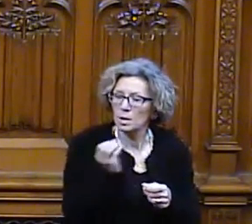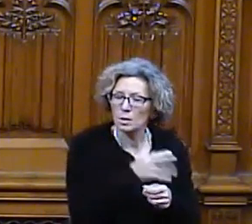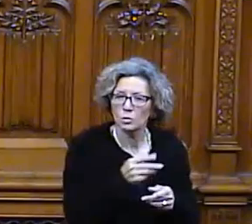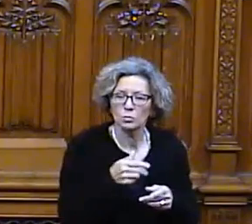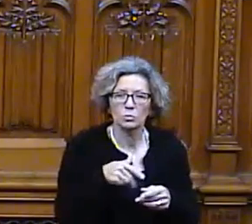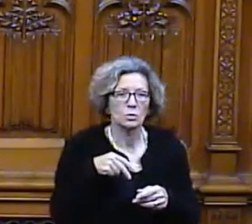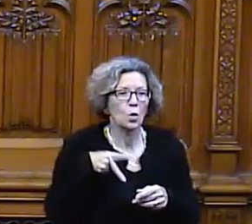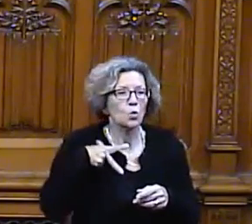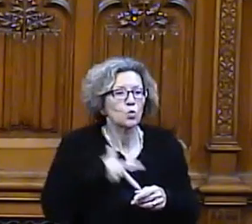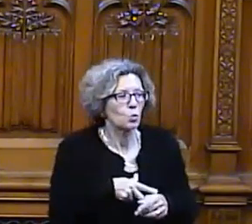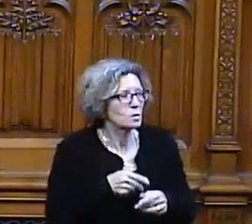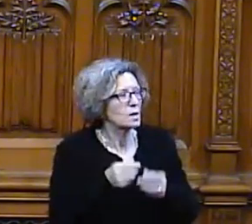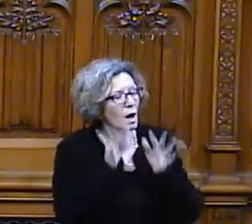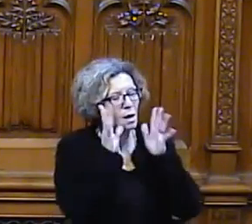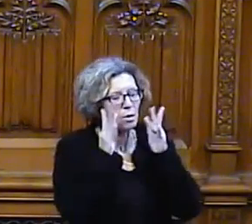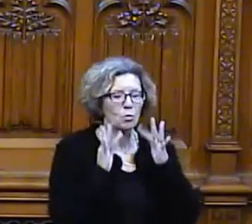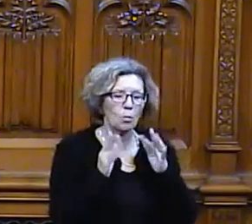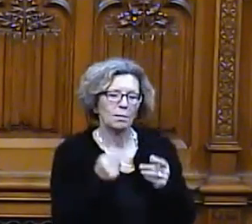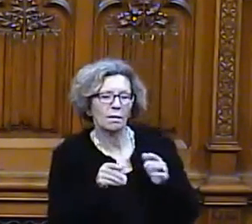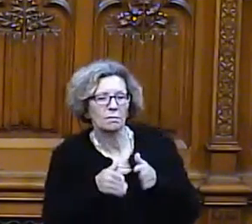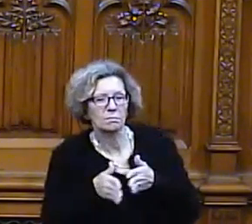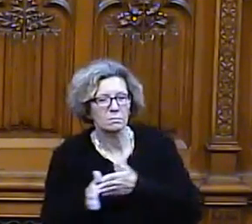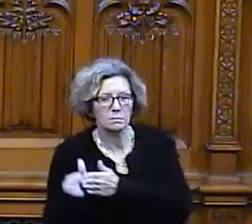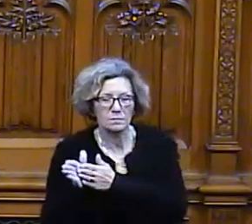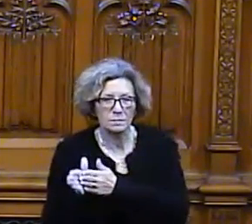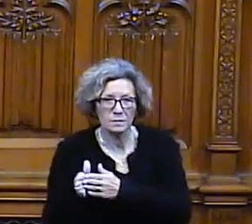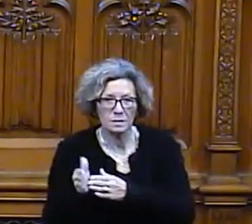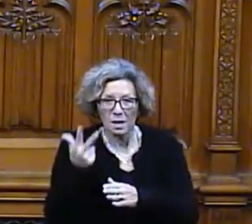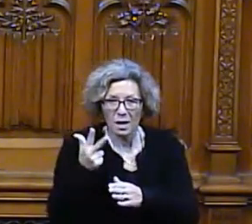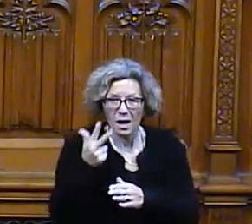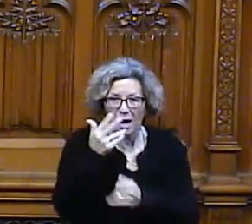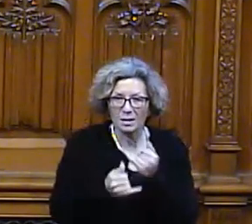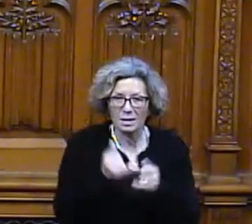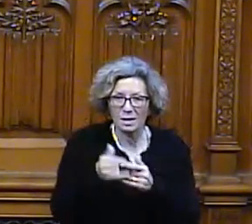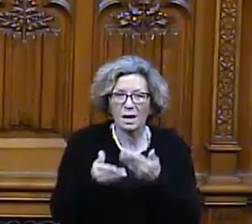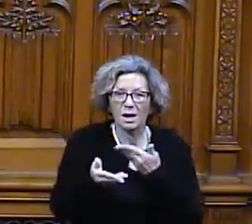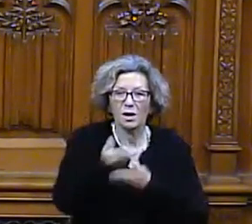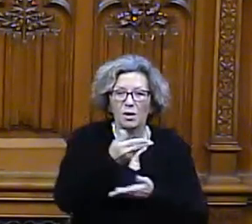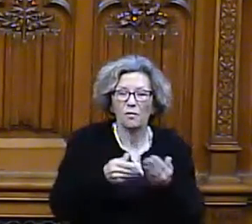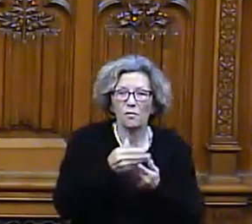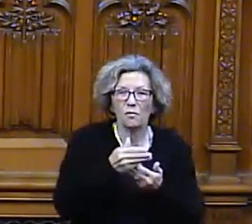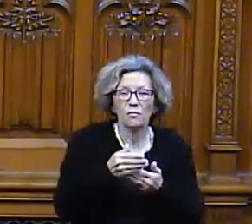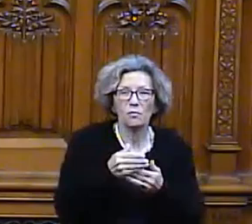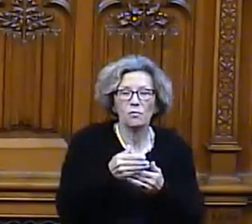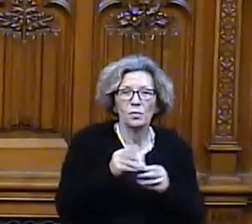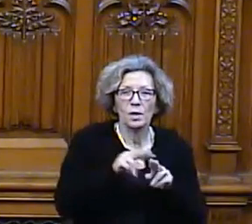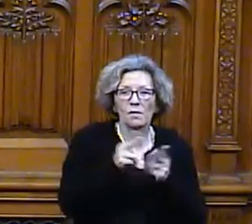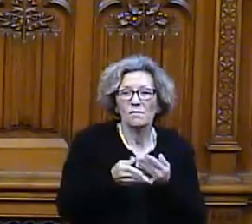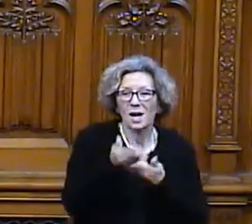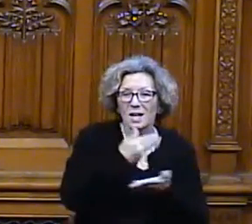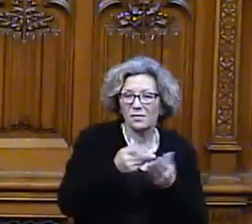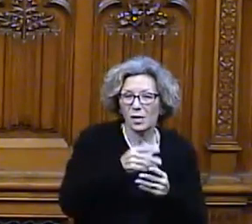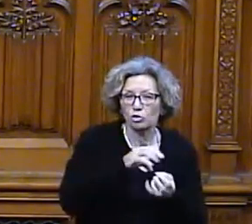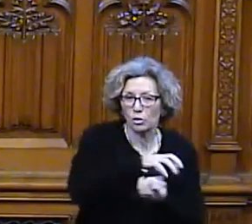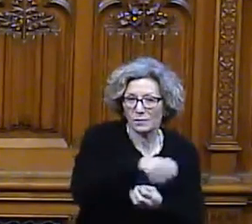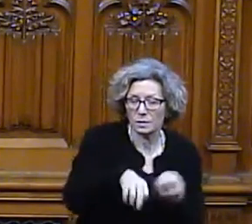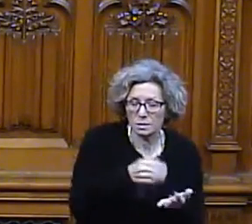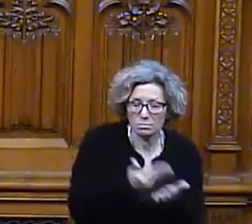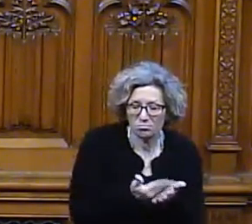Sozialromantik rein. Und das, meine Damen und Herren, im achten Jahr einer Weltwirtschaftskrise. Das können wir uns einfach nicht leisten.